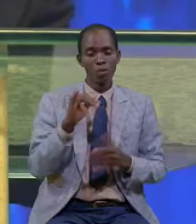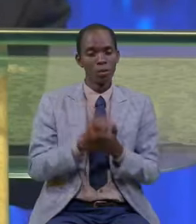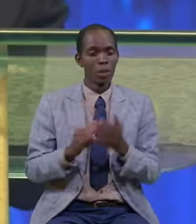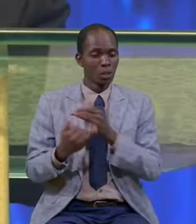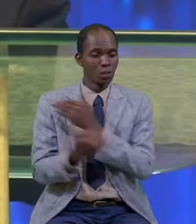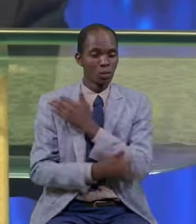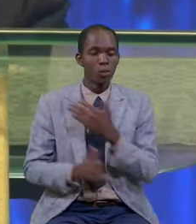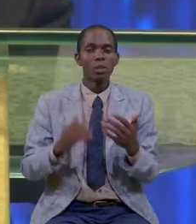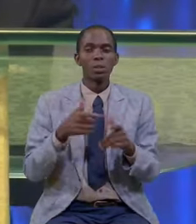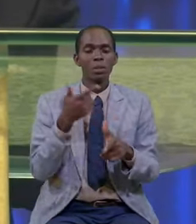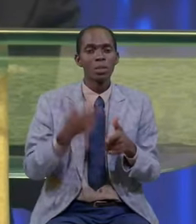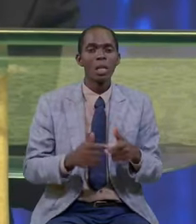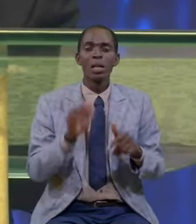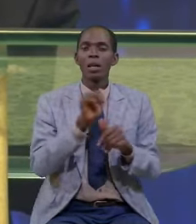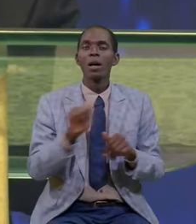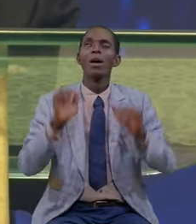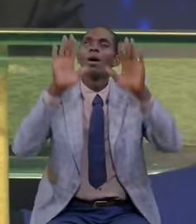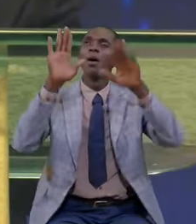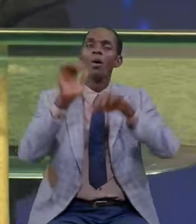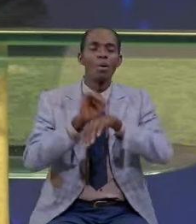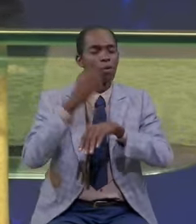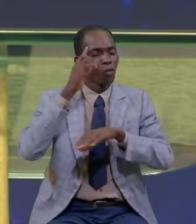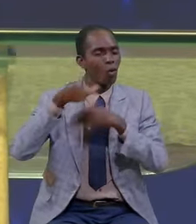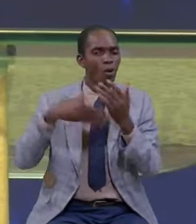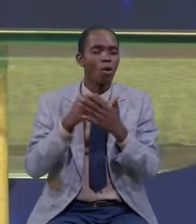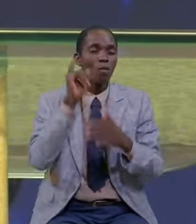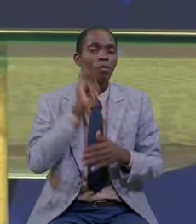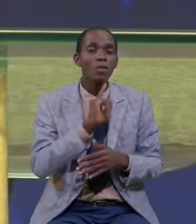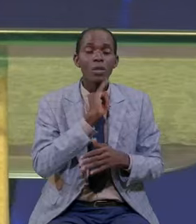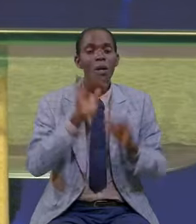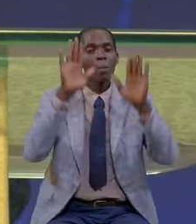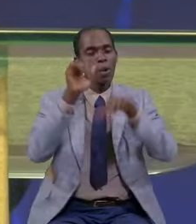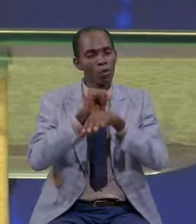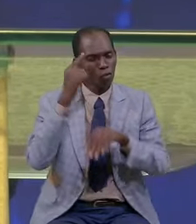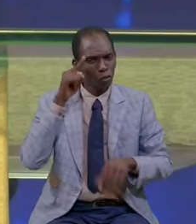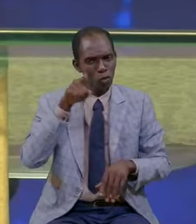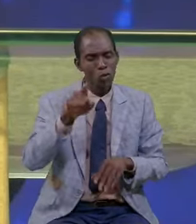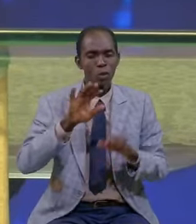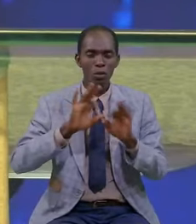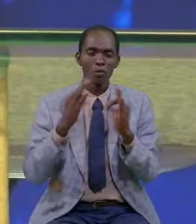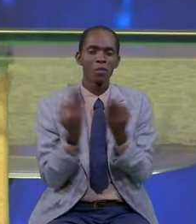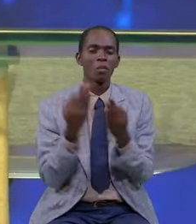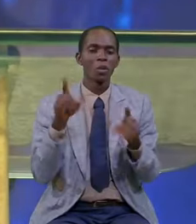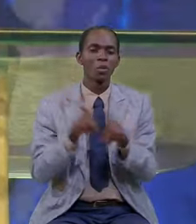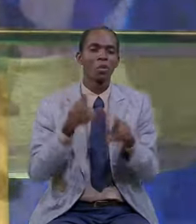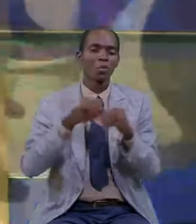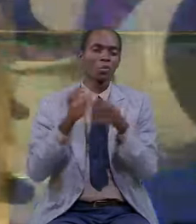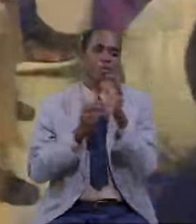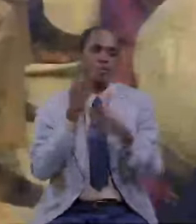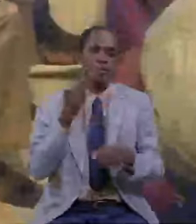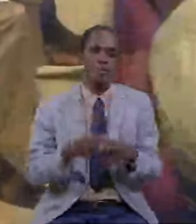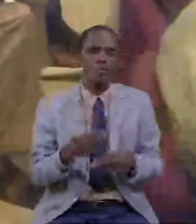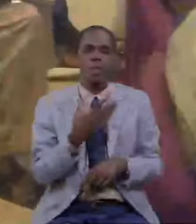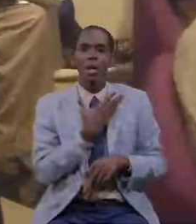tout Israël. Un miracle pour toute votre famille. Et ici, la promesse du Seigneur est ici. Il dit, et je